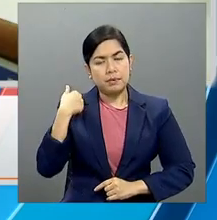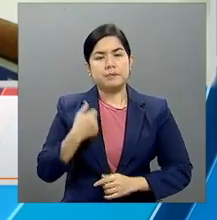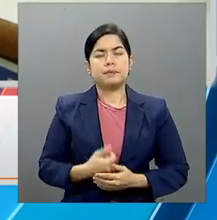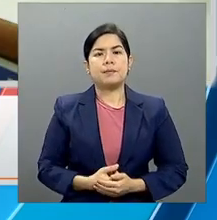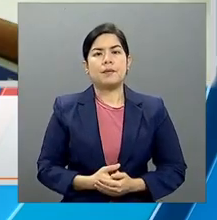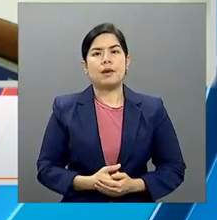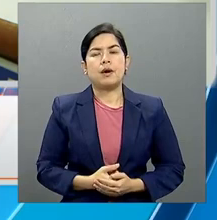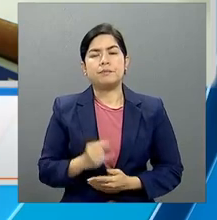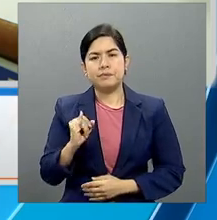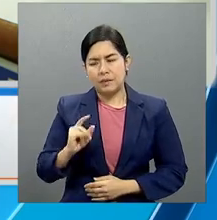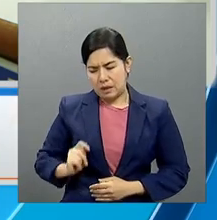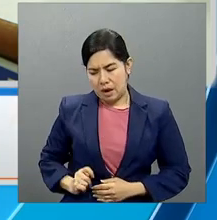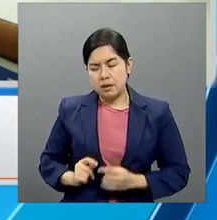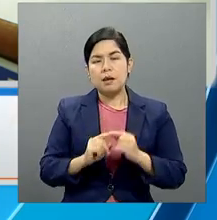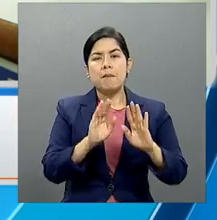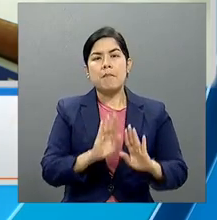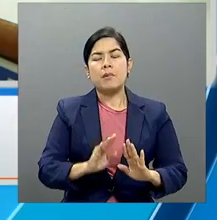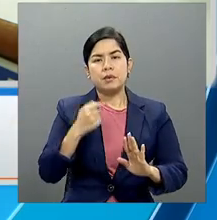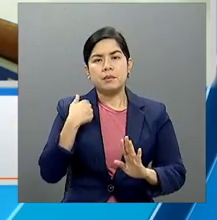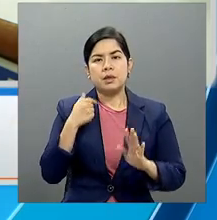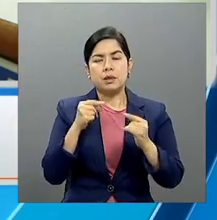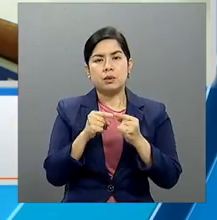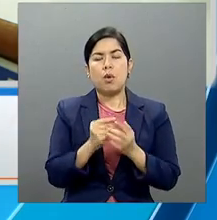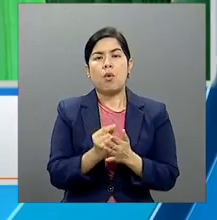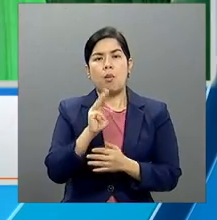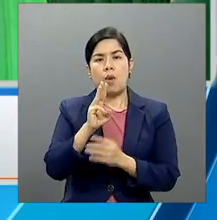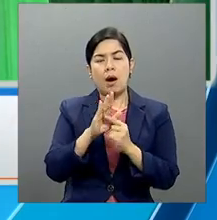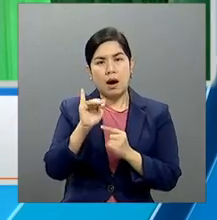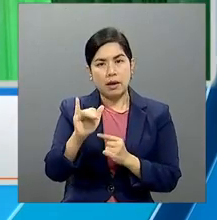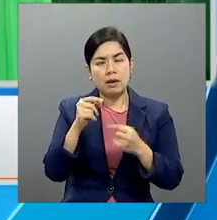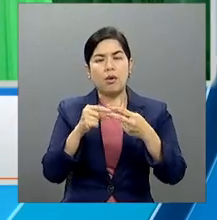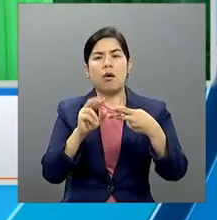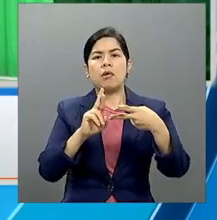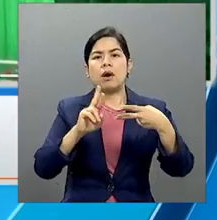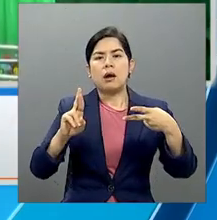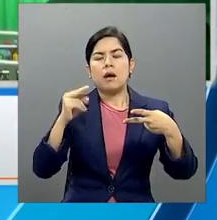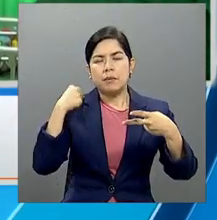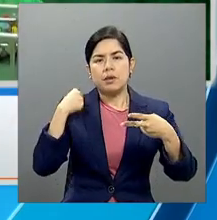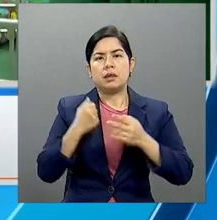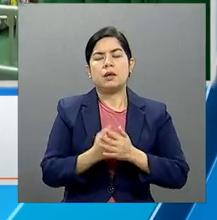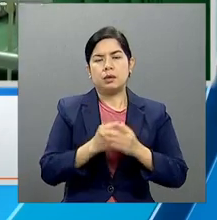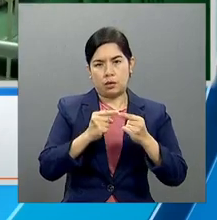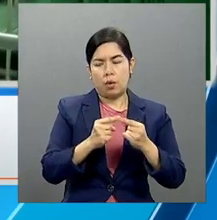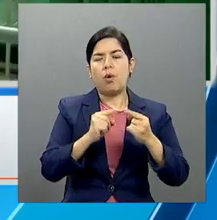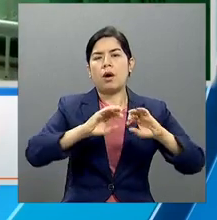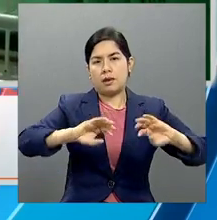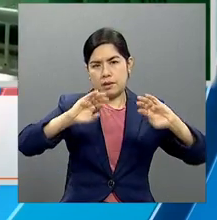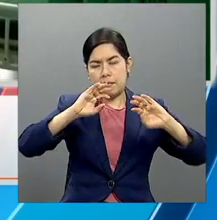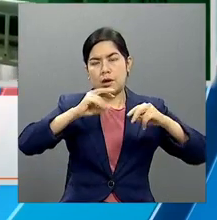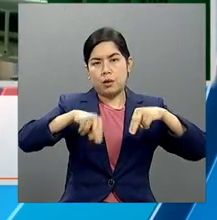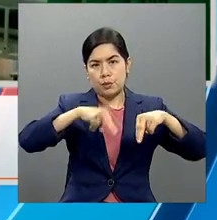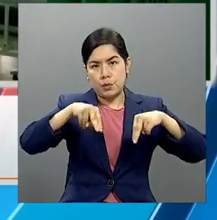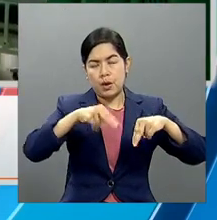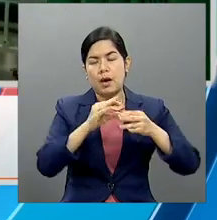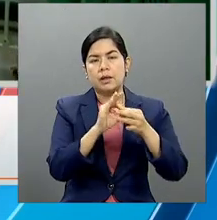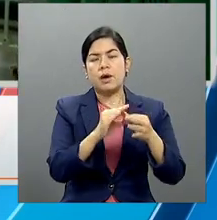บพลันแล้วก็เรื้อรังเนี่ยถือว่าเป็นหนึ่งในโรคของเรื้อรังที่ครอบคลุมการรักษาทั้งในส่วนของสิทธิ์หลักประกันสุขภาพทั่วหน้